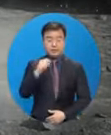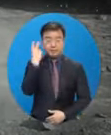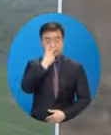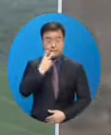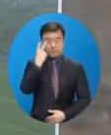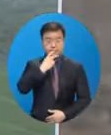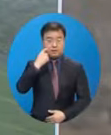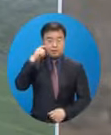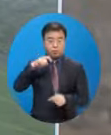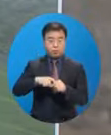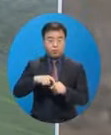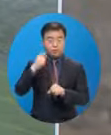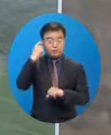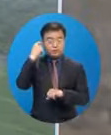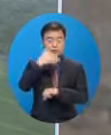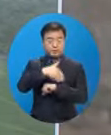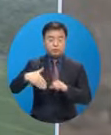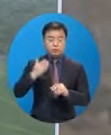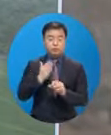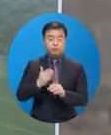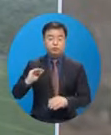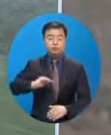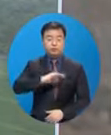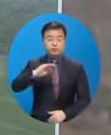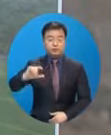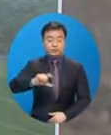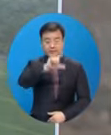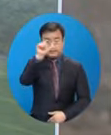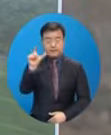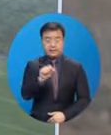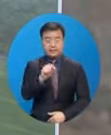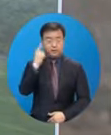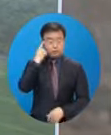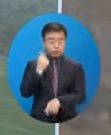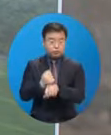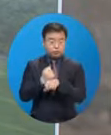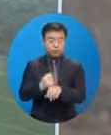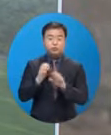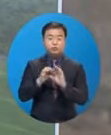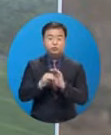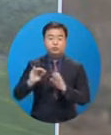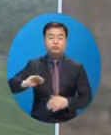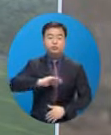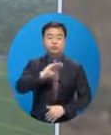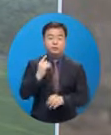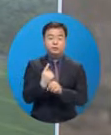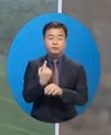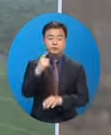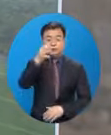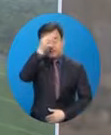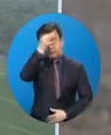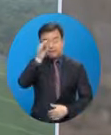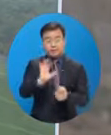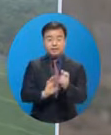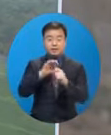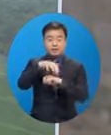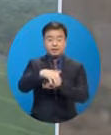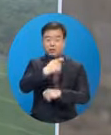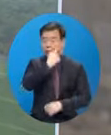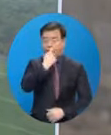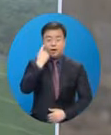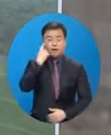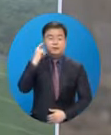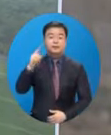세웠습니다. 우리가 달 탐사를 통해서 우리 발사체 성능을 세계 만방에 확인을 시켜주면 그